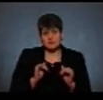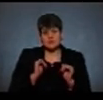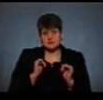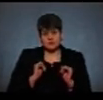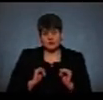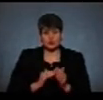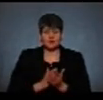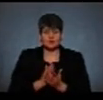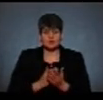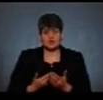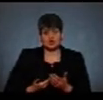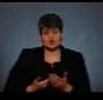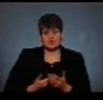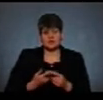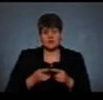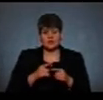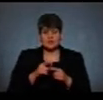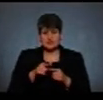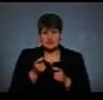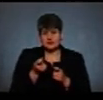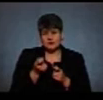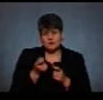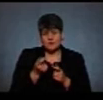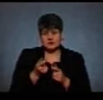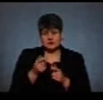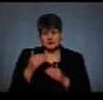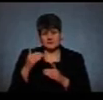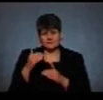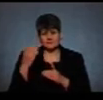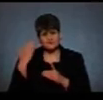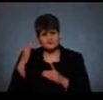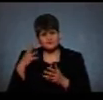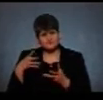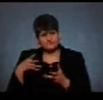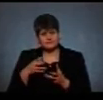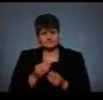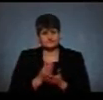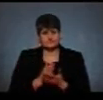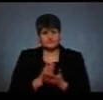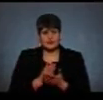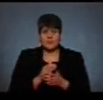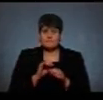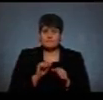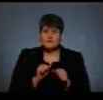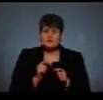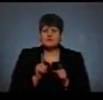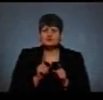би служили, жили. А так оцей трошки такий зовній вплив, то можливо щось десь